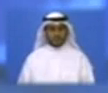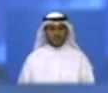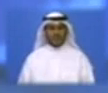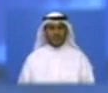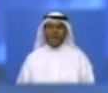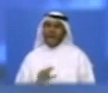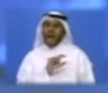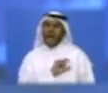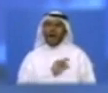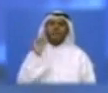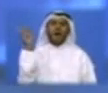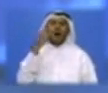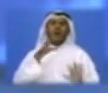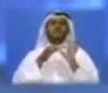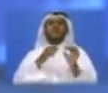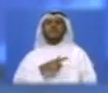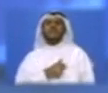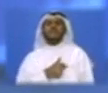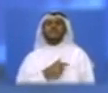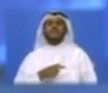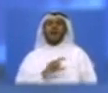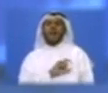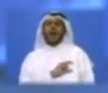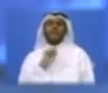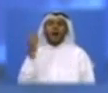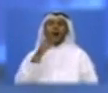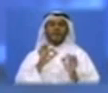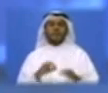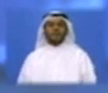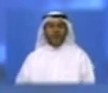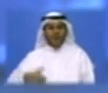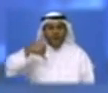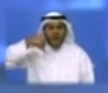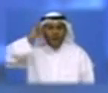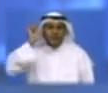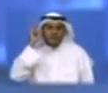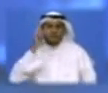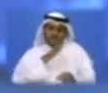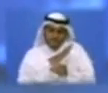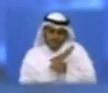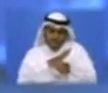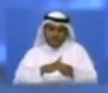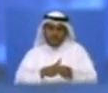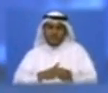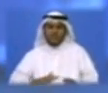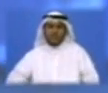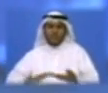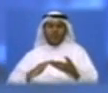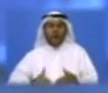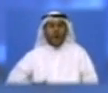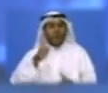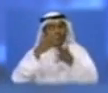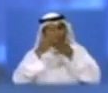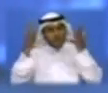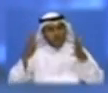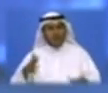نفذت جمعيه الرحمه العالميه الكويتيه مشروع الاضاحي بتبرع المحسنين من دوله الكويت حيث صنف هذا المشروع بانه